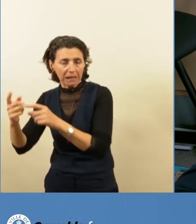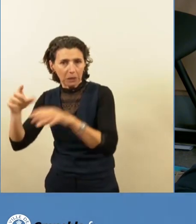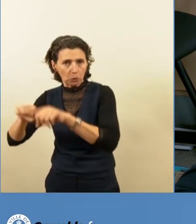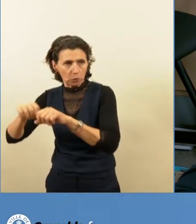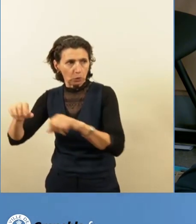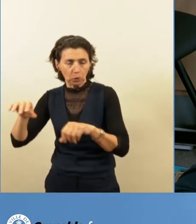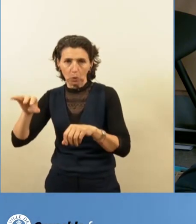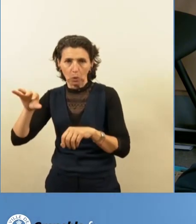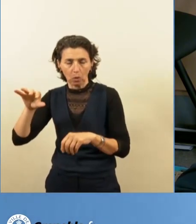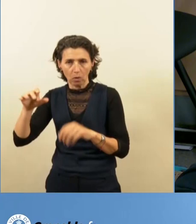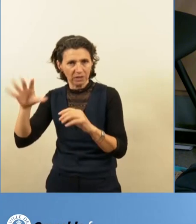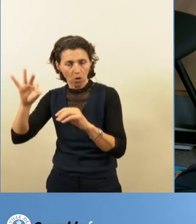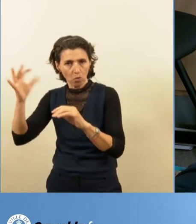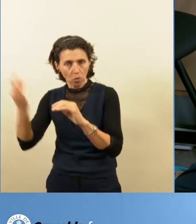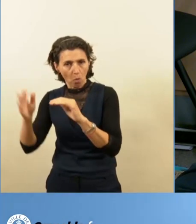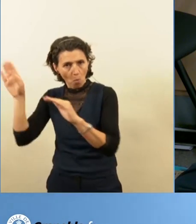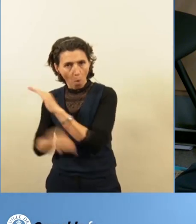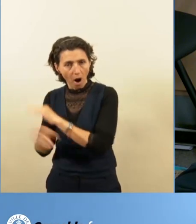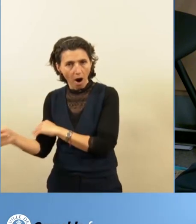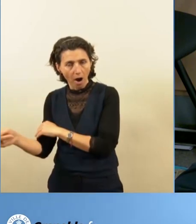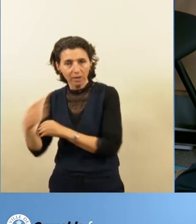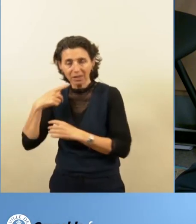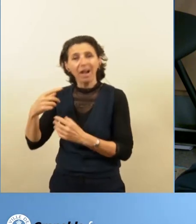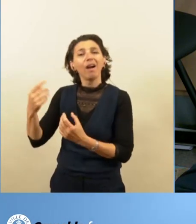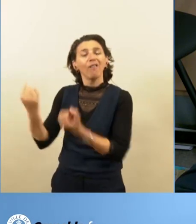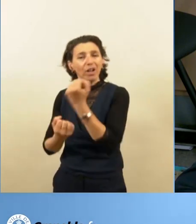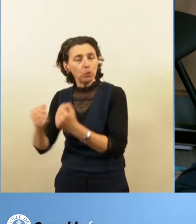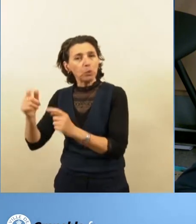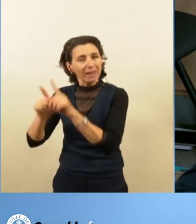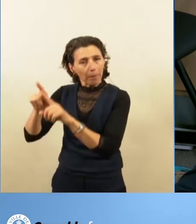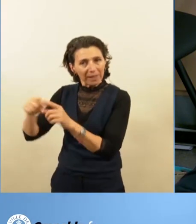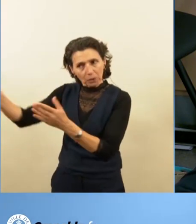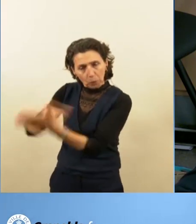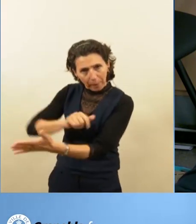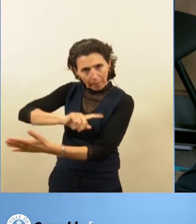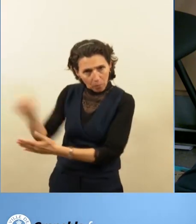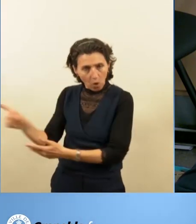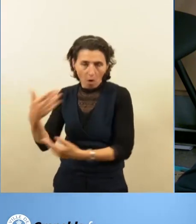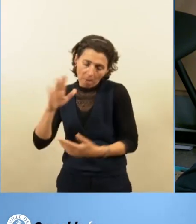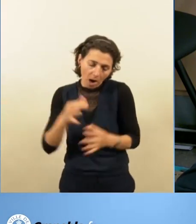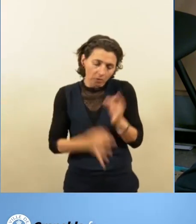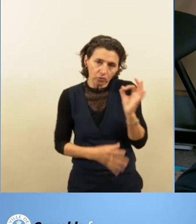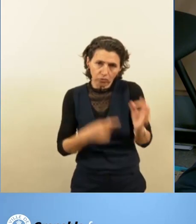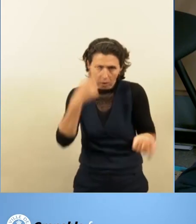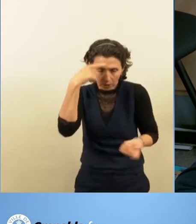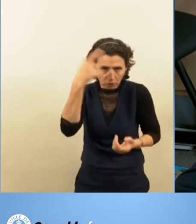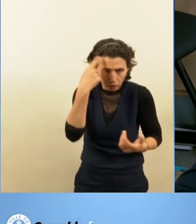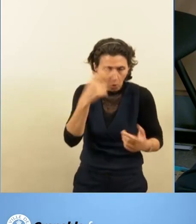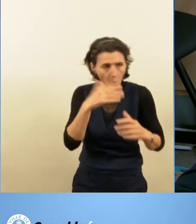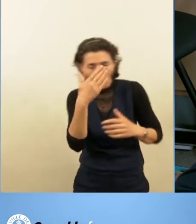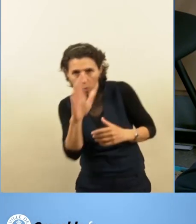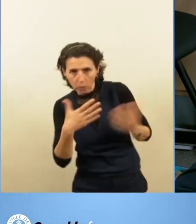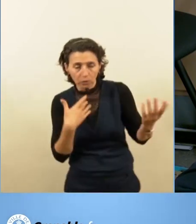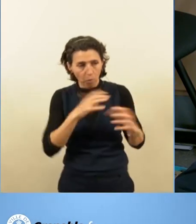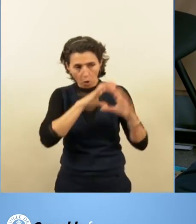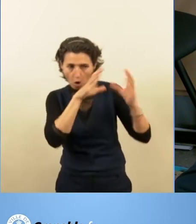supprimer le thermique mais peut-être y a-t-il des solutions plus intelligentes plus globale avoir que le chacun sa